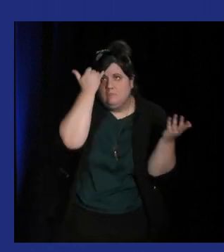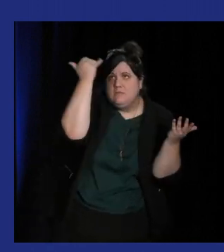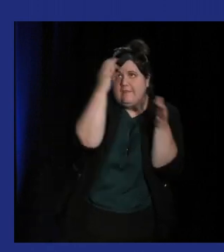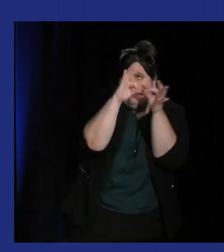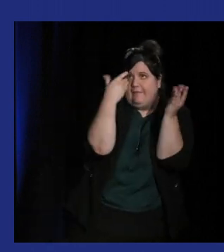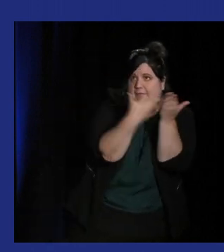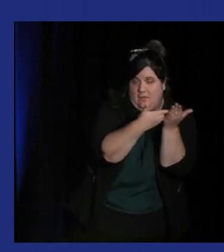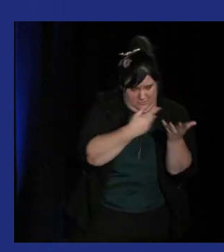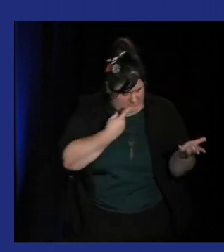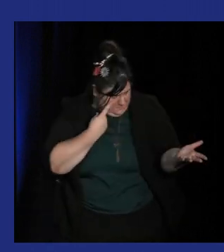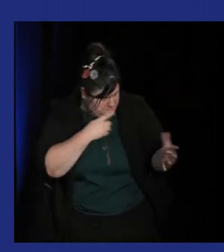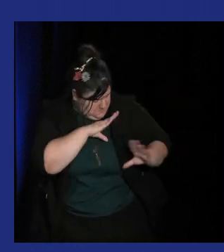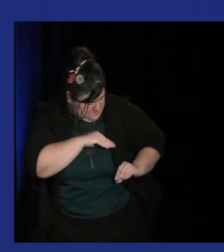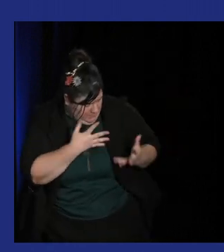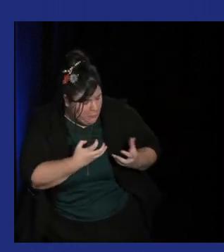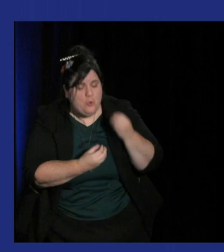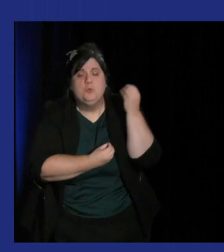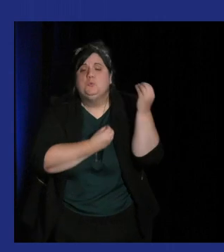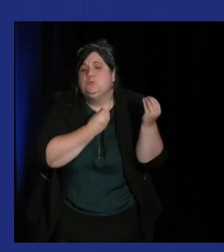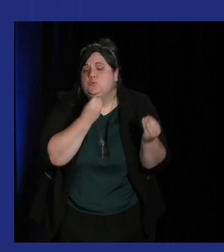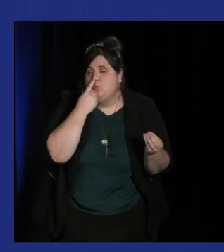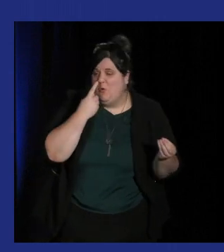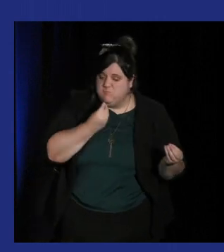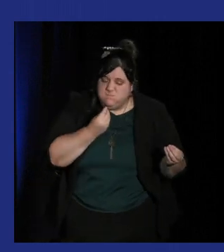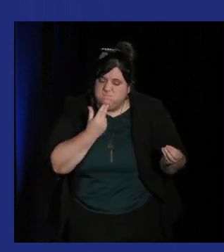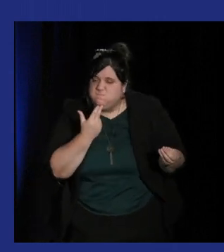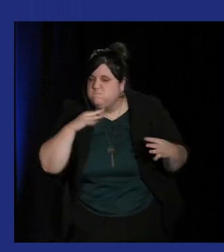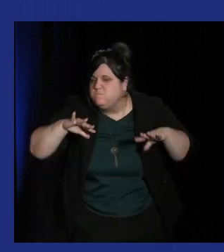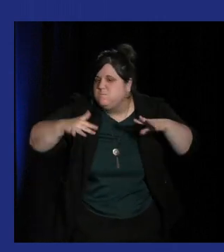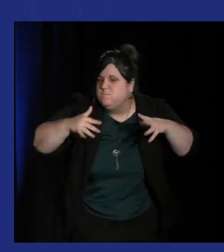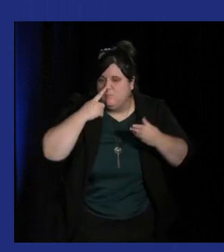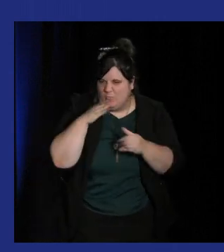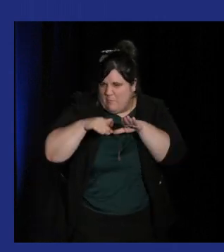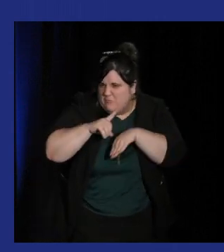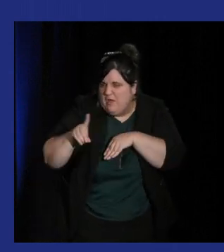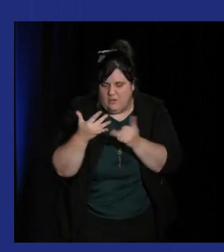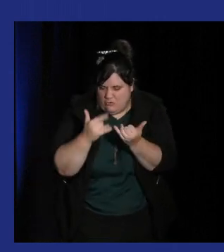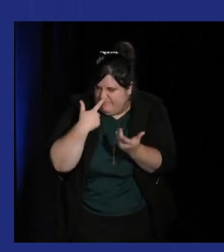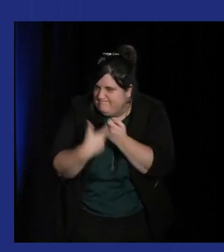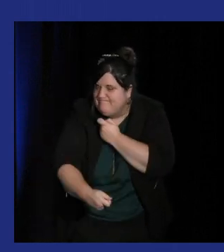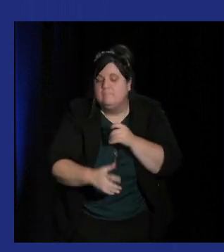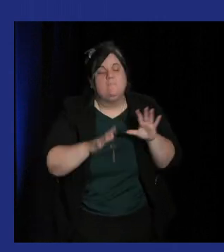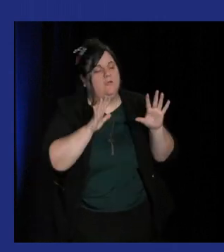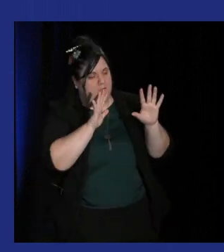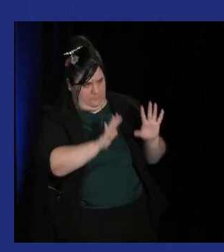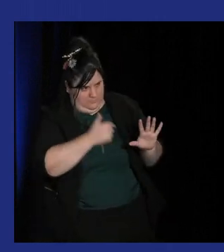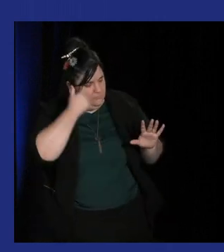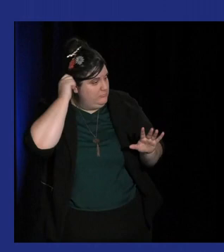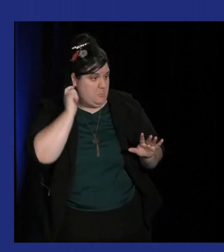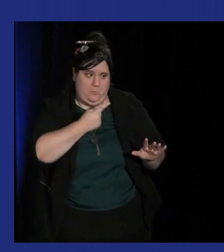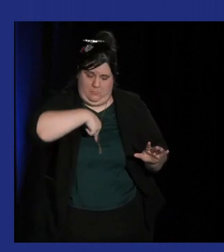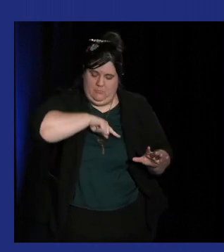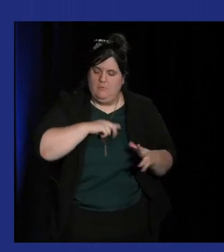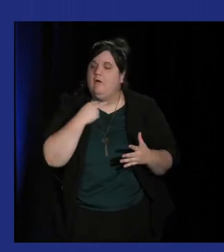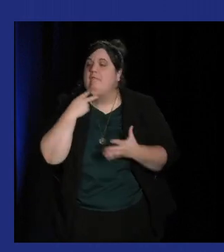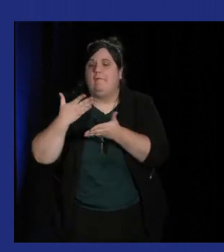bonnes ou si là c'est vraiment pas ouf ce qu'ils ont écrit et donc ça marche pas en jeu là moi je vais faire des voix